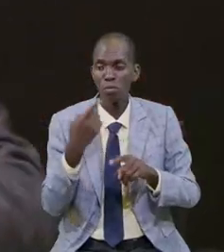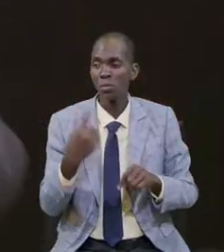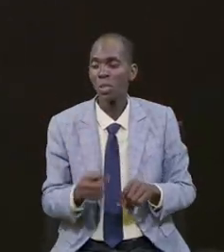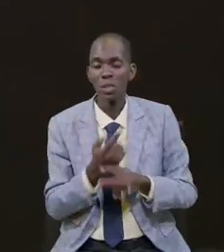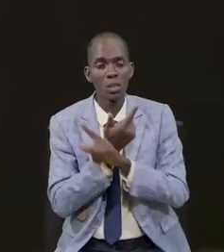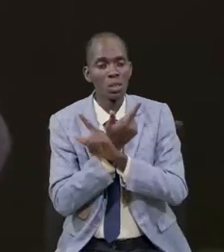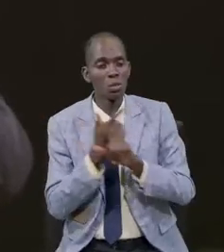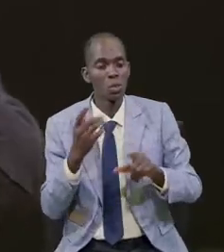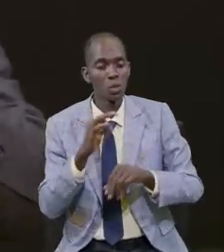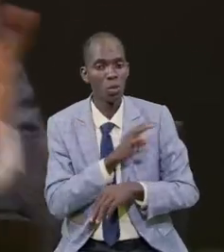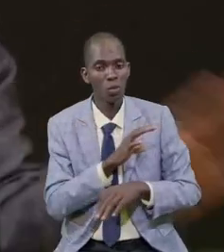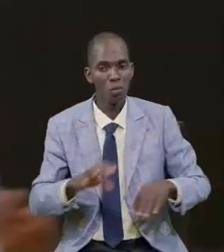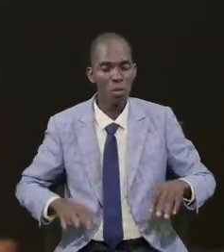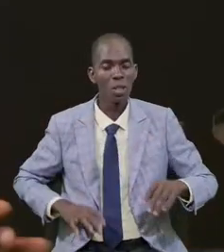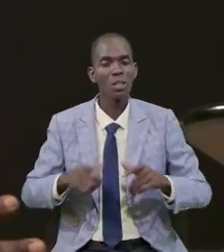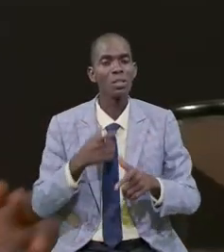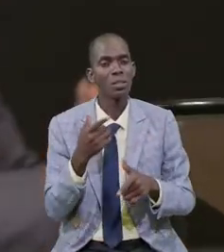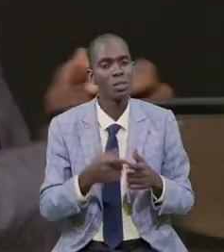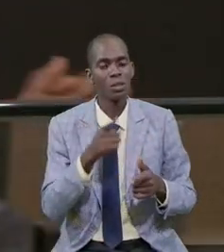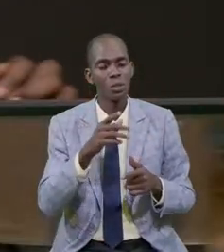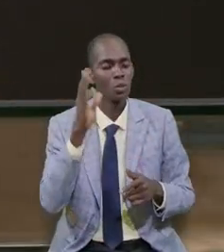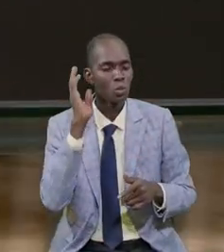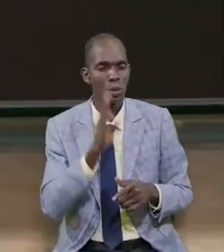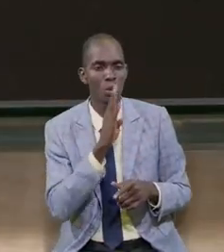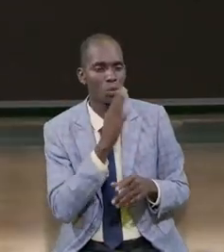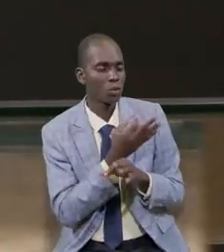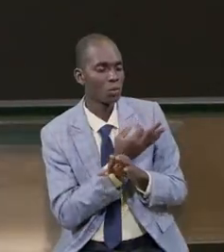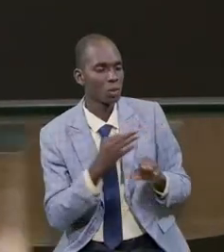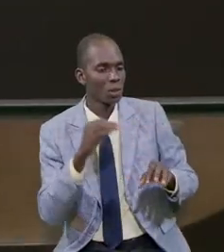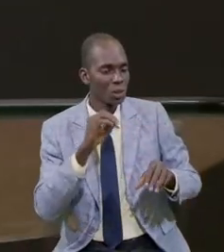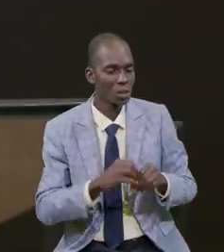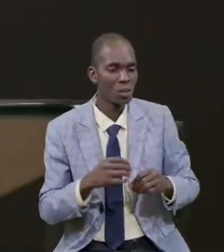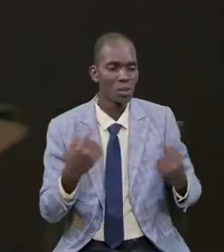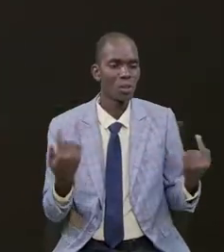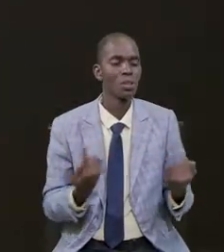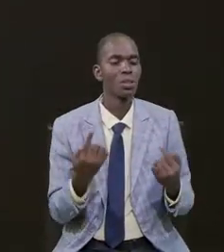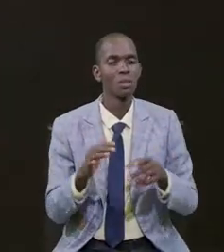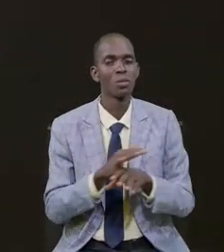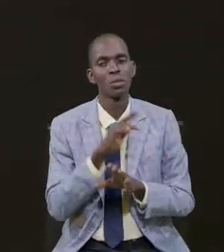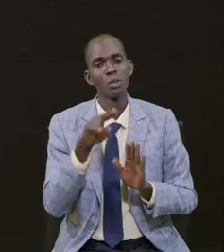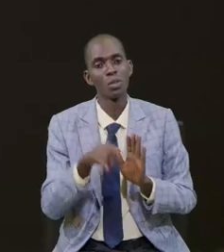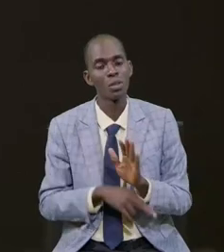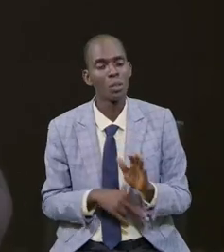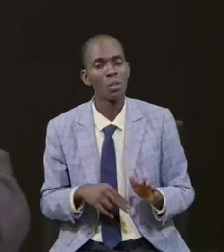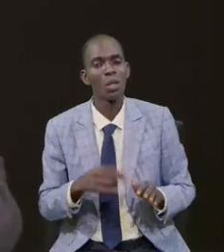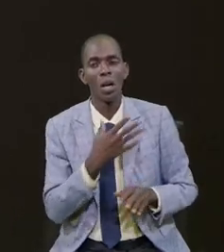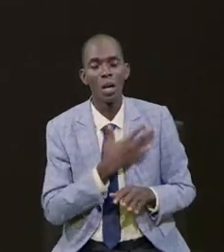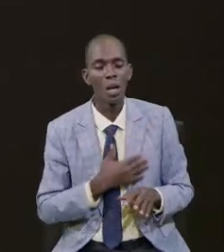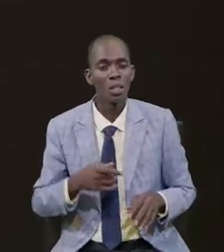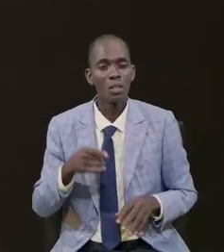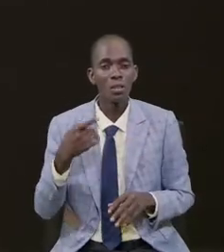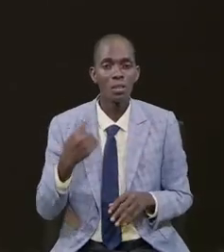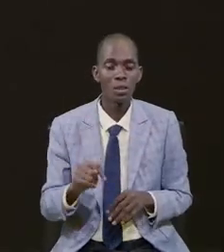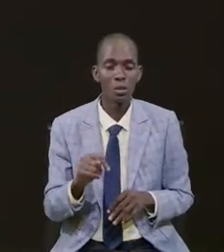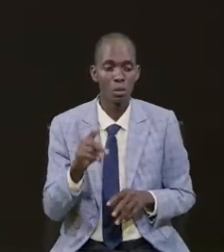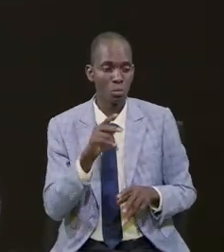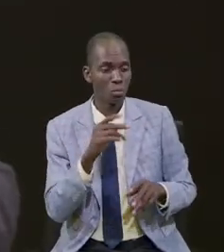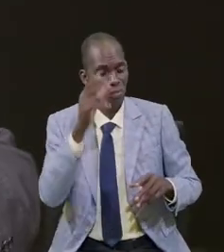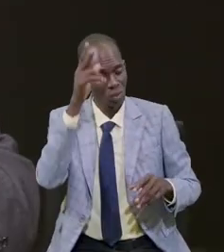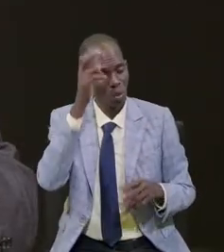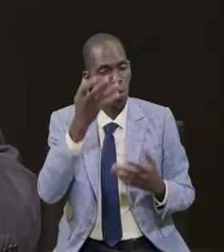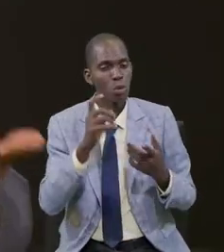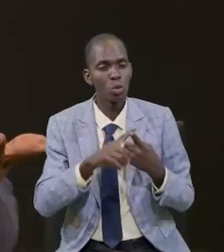liberté que Christ est venu donner. Il dit non. Alors il veut que tu sois libre du contrôle de la